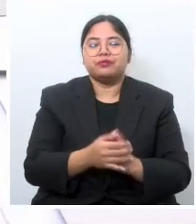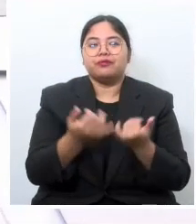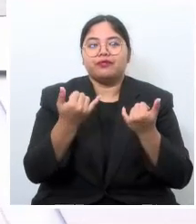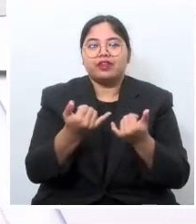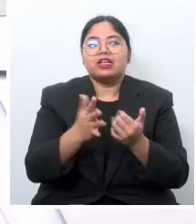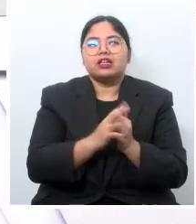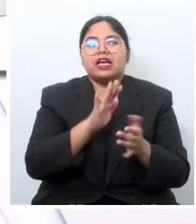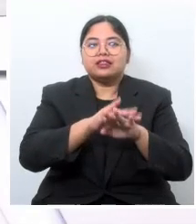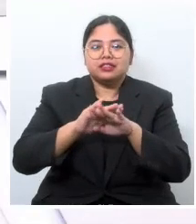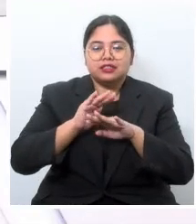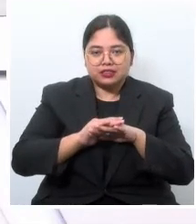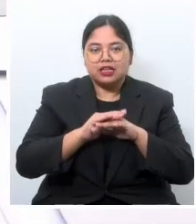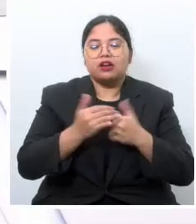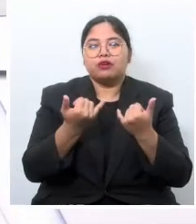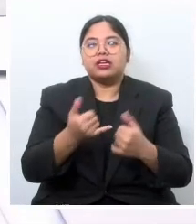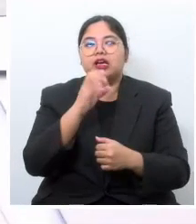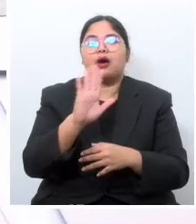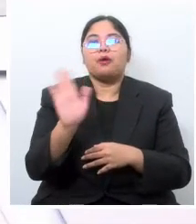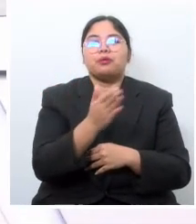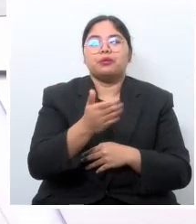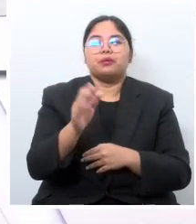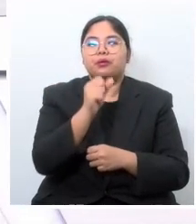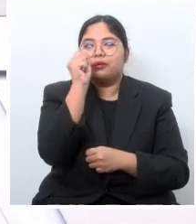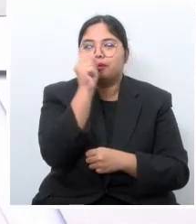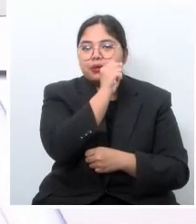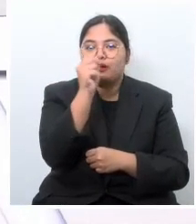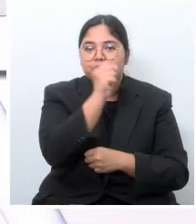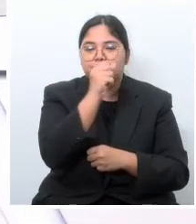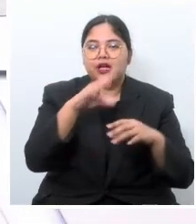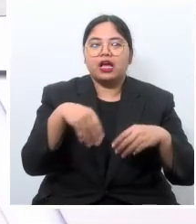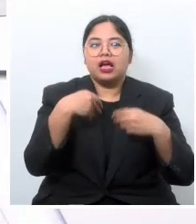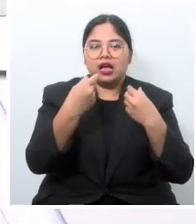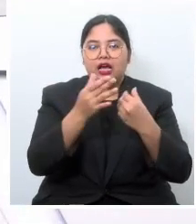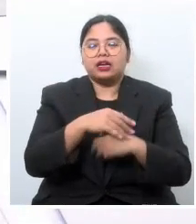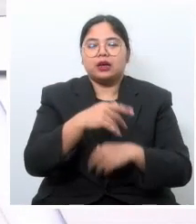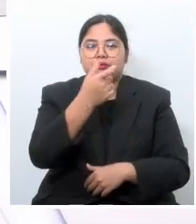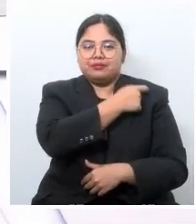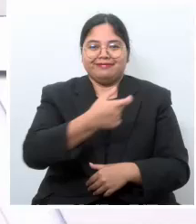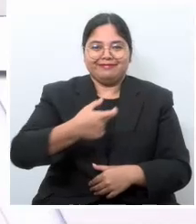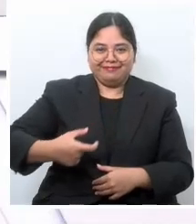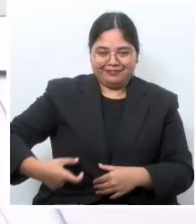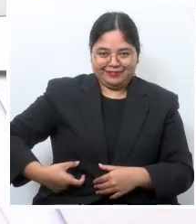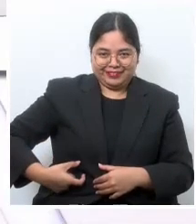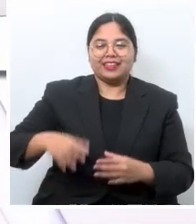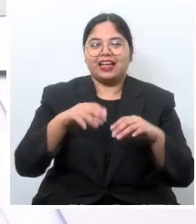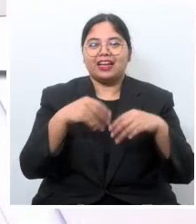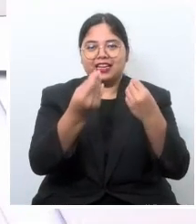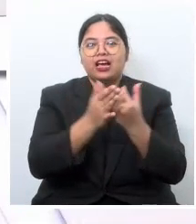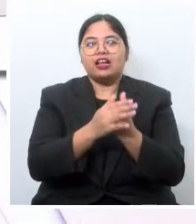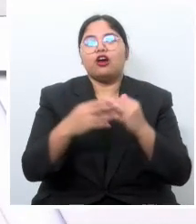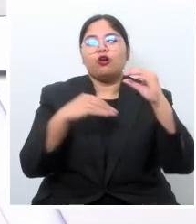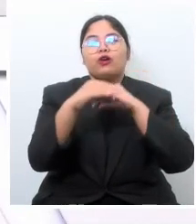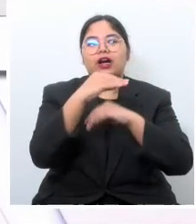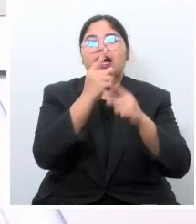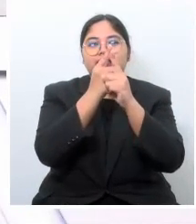ทุกท่านได้ร่วมกันร้องเพลงสดุดีจอมราชาเพื่อเป็นการแสดงความจงรักภักดีต่อสถาบันพระมหากษัตริย์นะคะแล้วต่อเนื่องกันค่ะกับโครงการตามพระ